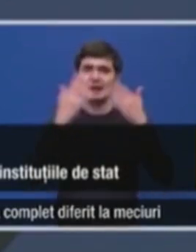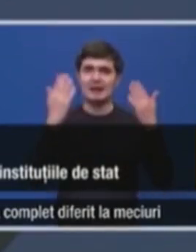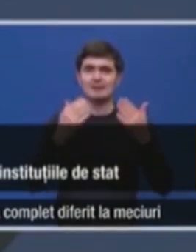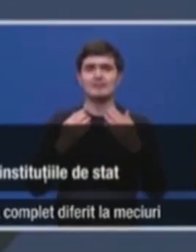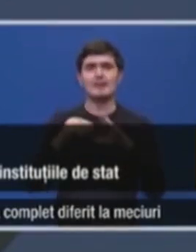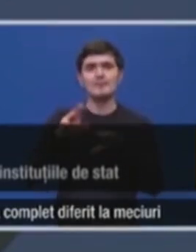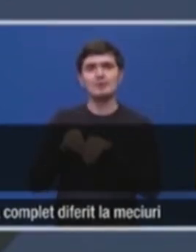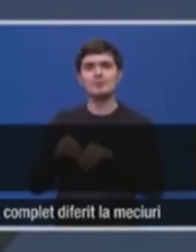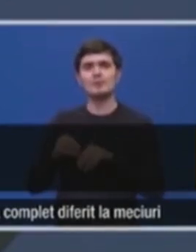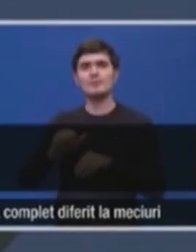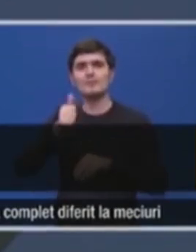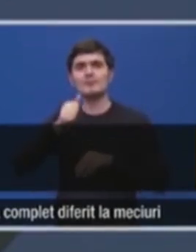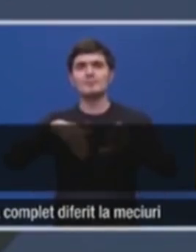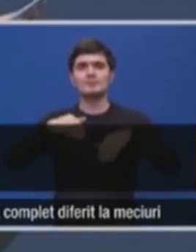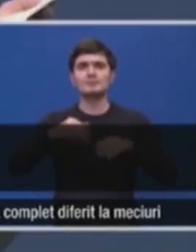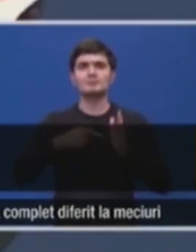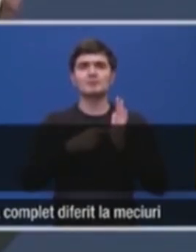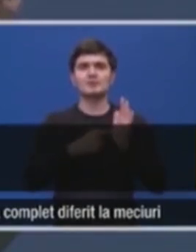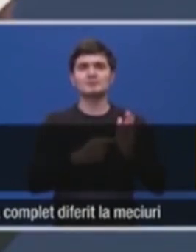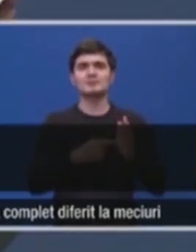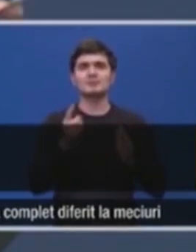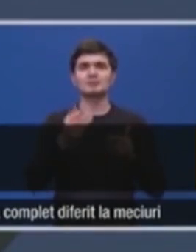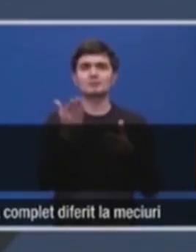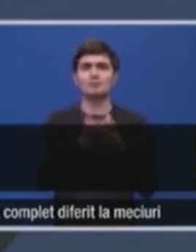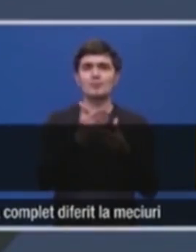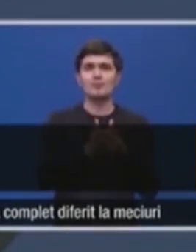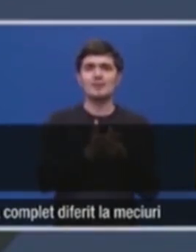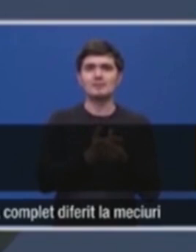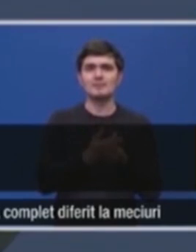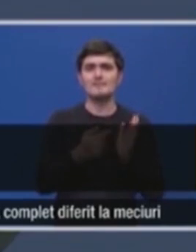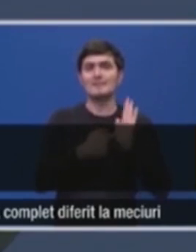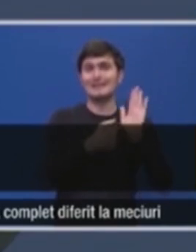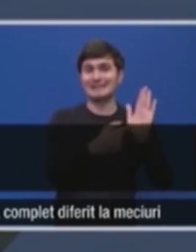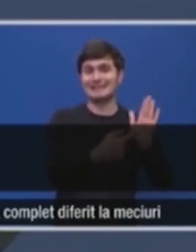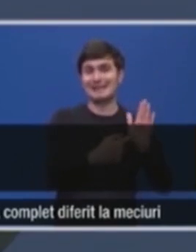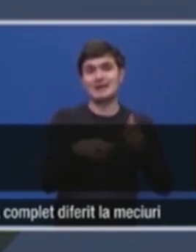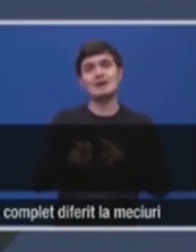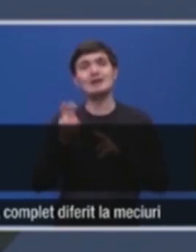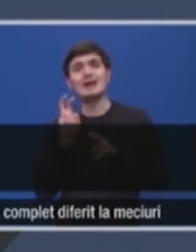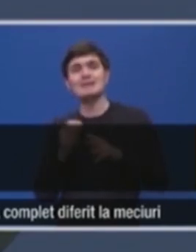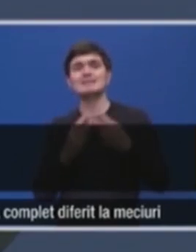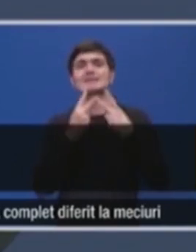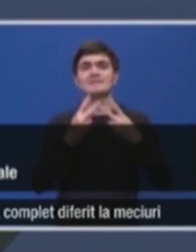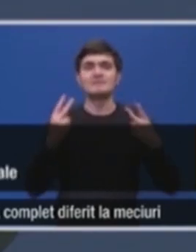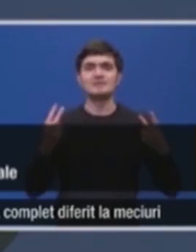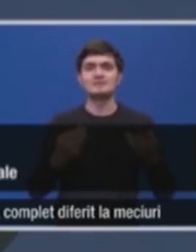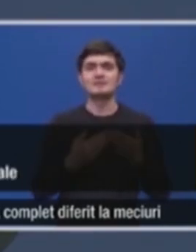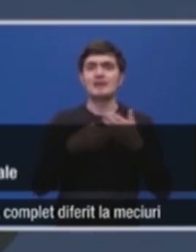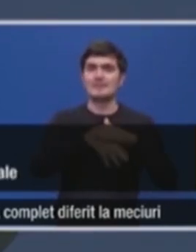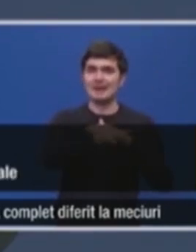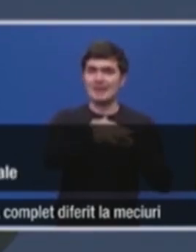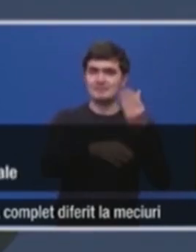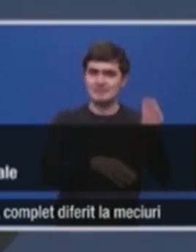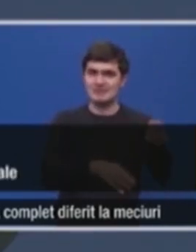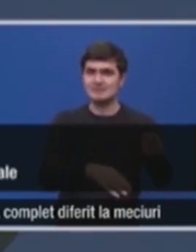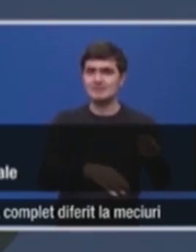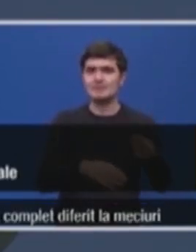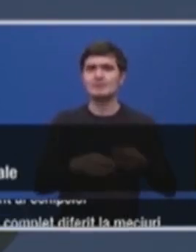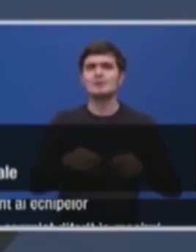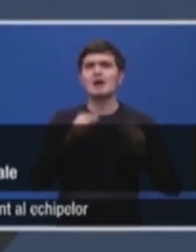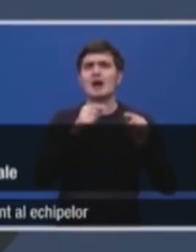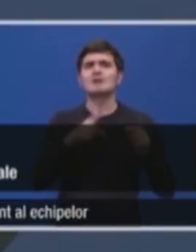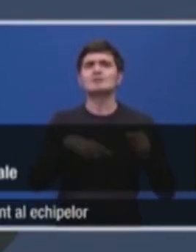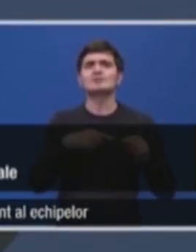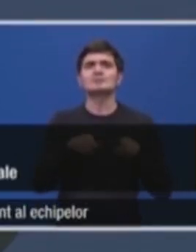Am scris împreună cu domnul prim-ministru acest concept paper pe care l-am trimis înaintea vizitei La Bruxelles, care este o trecere în